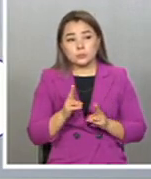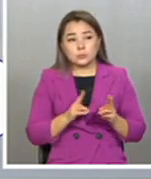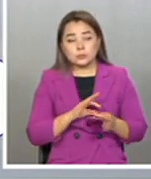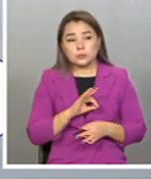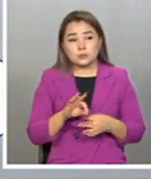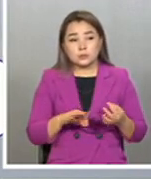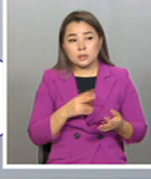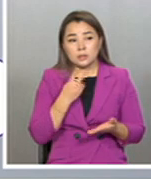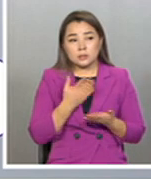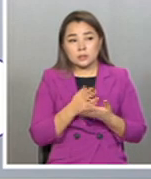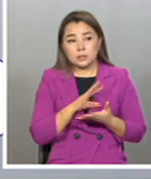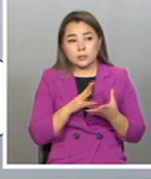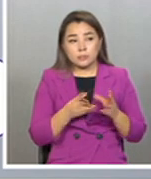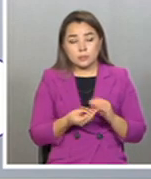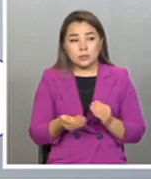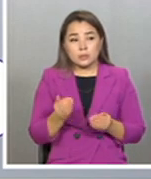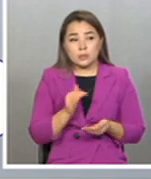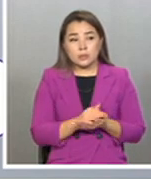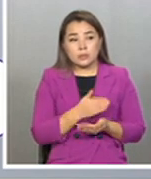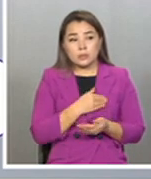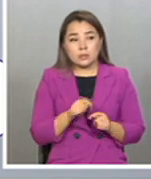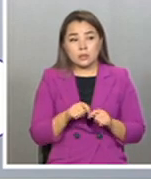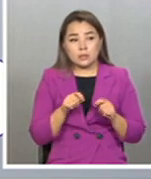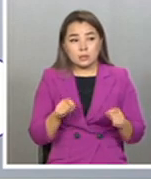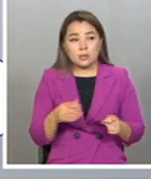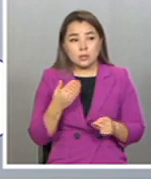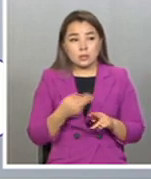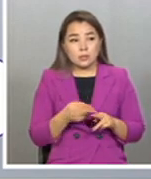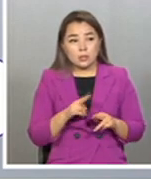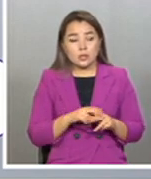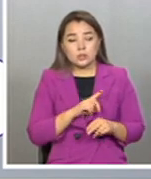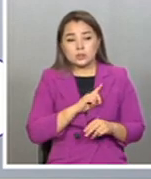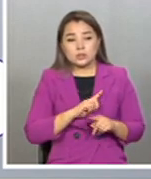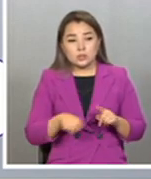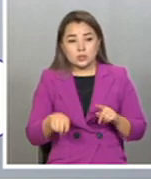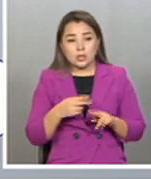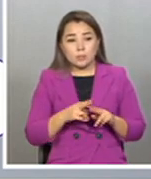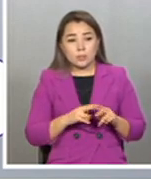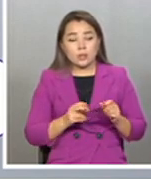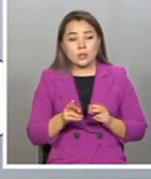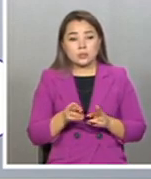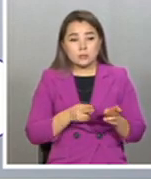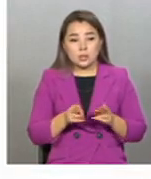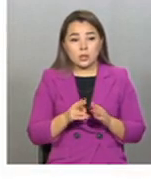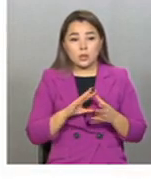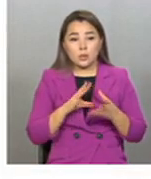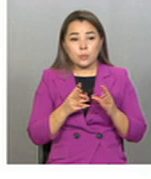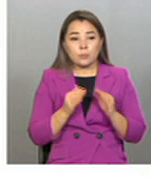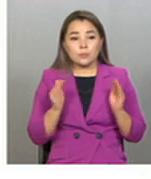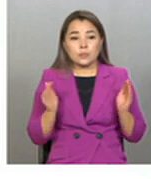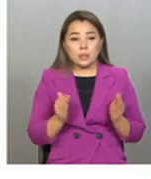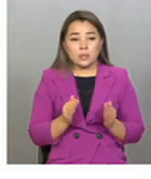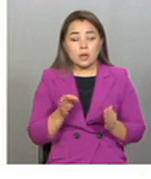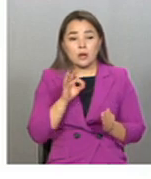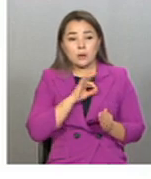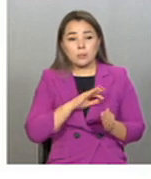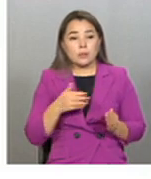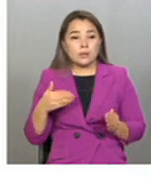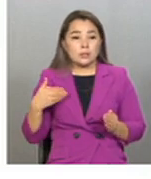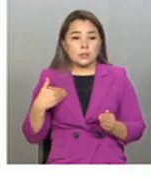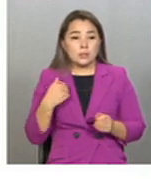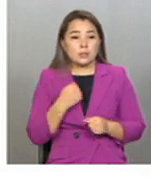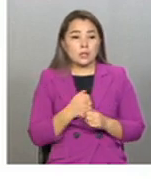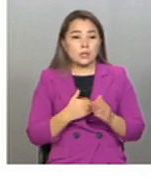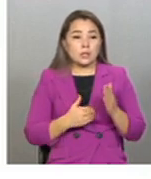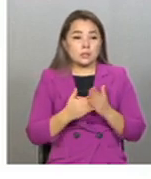таныстырайын. Яғни бұл турбинасының артықшылығы бұл жылдам айналады. Және көлемі шағын. Сонымен бірге пайдалы әрекет коэффициенті жоғары.